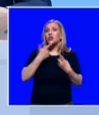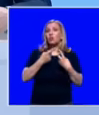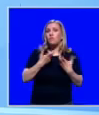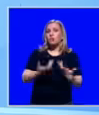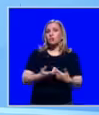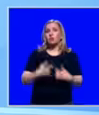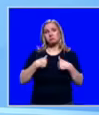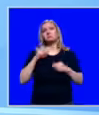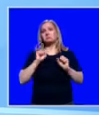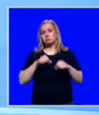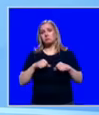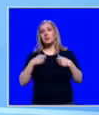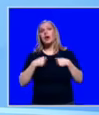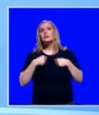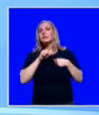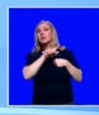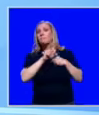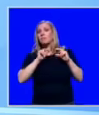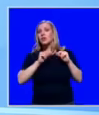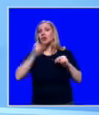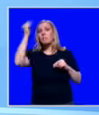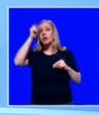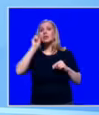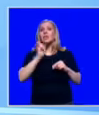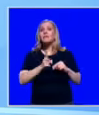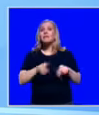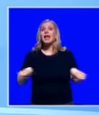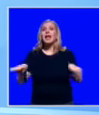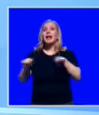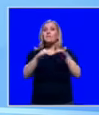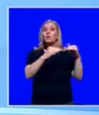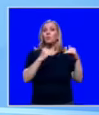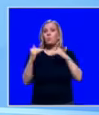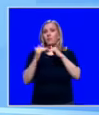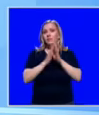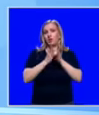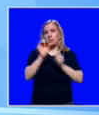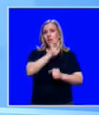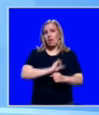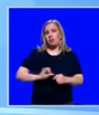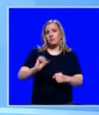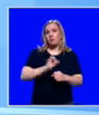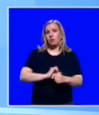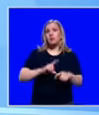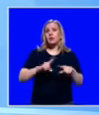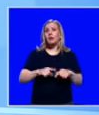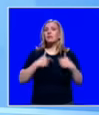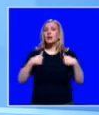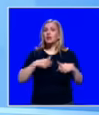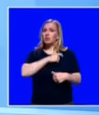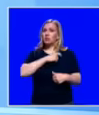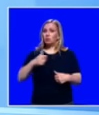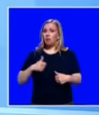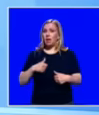ще кажете? Скажи, че България трябва да бъде равноправен член на Европейския съюз. Трябва да защитаваме наша национална